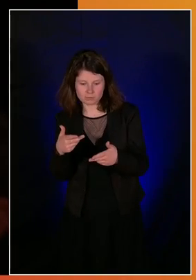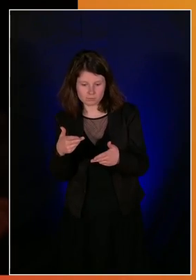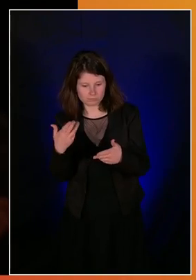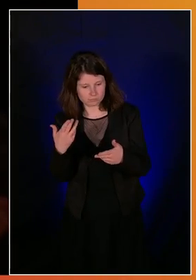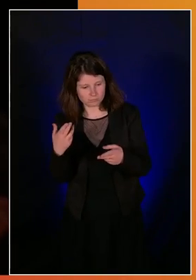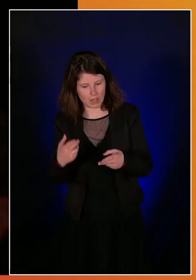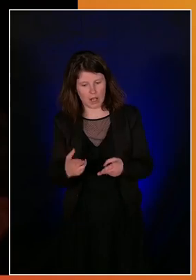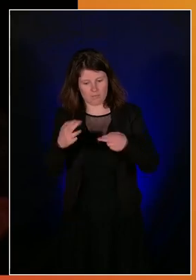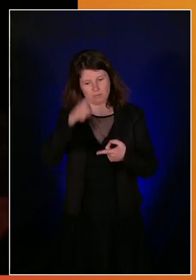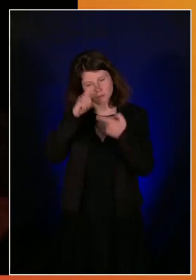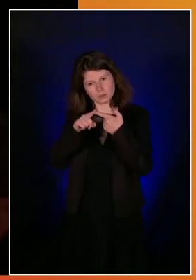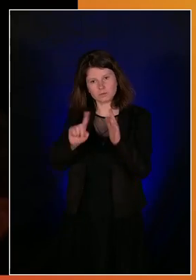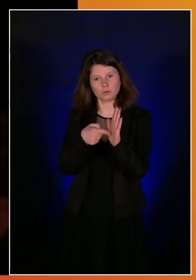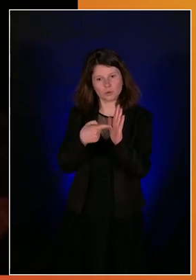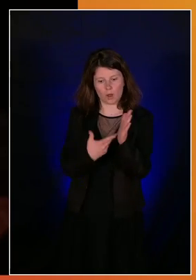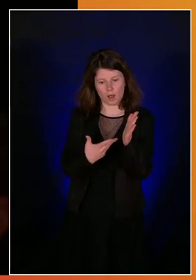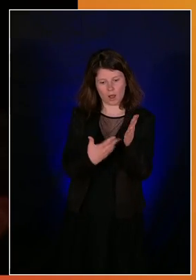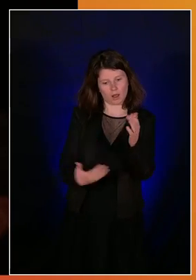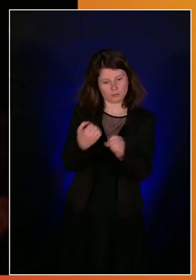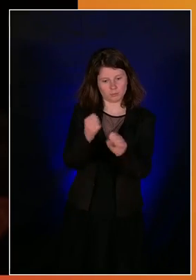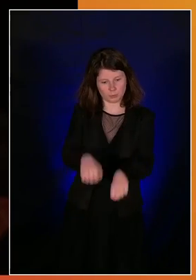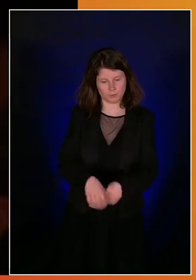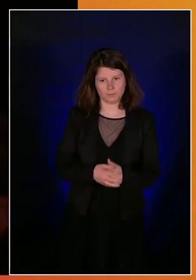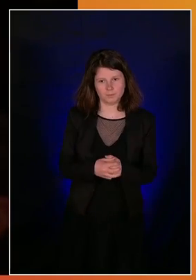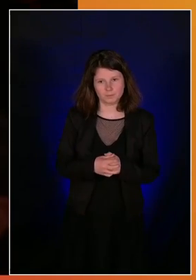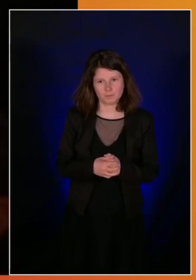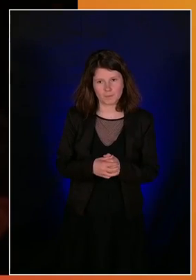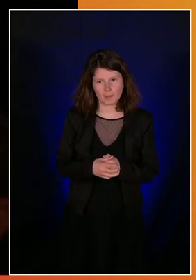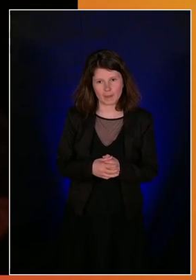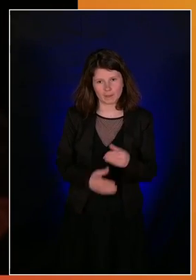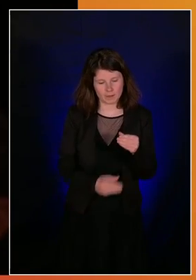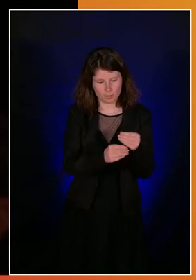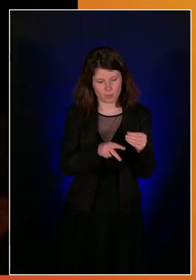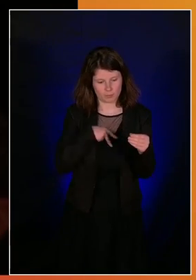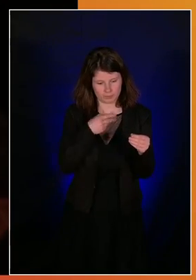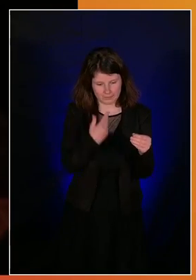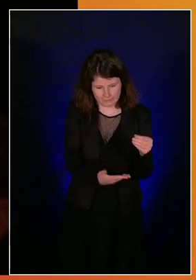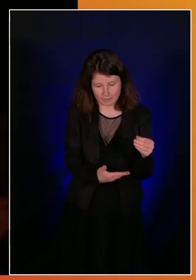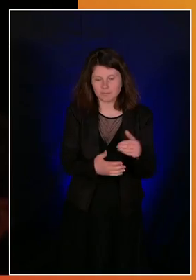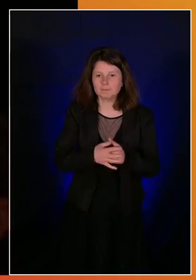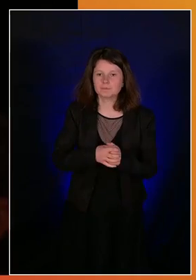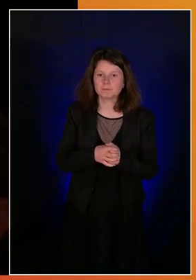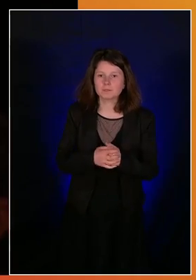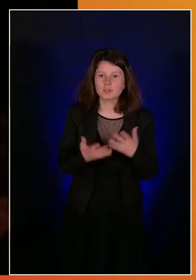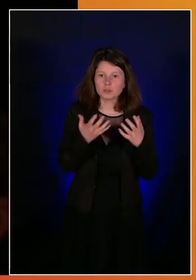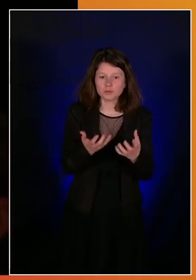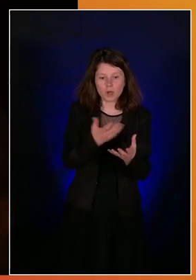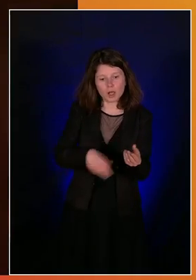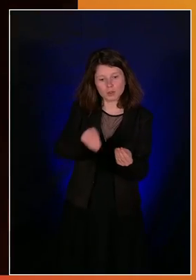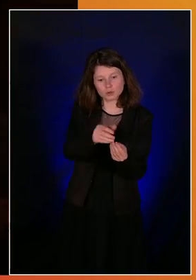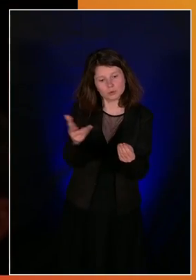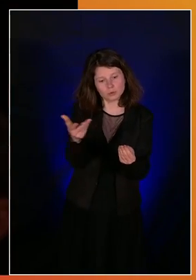droits suici c'est l'amendement je souhaiterais le compléter par un questionnement de du syndicat de mes